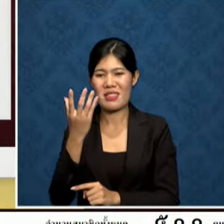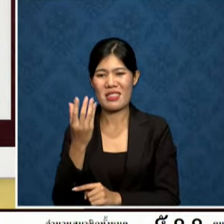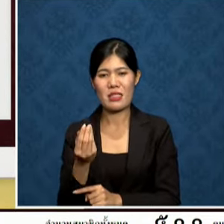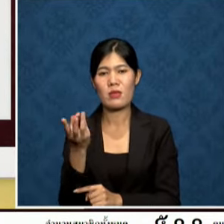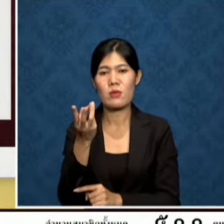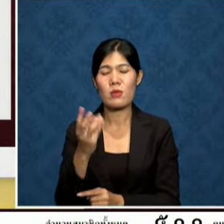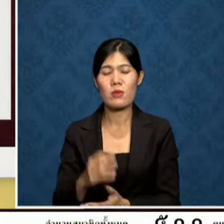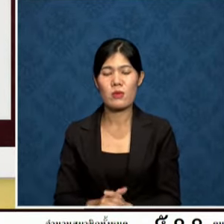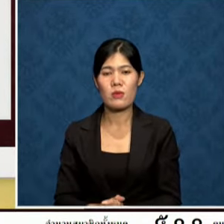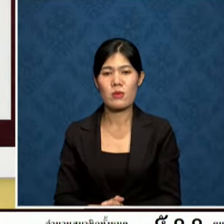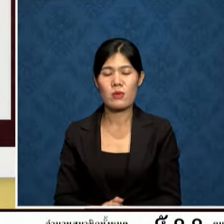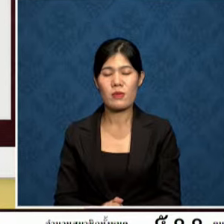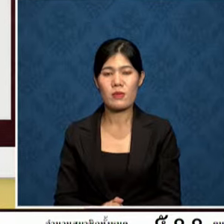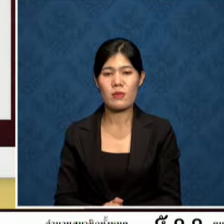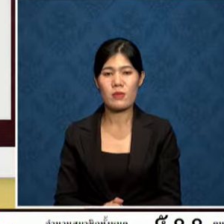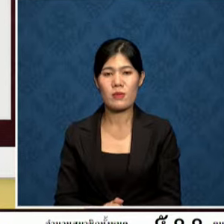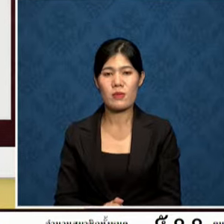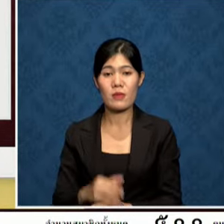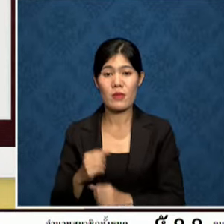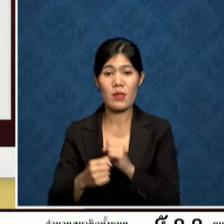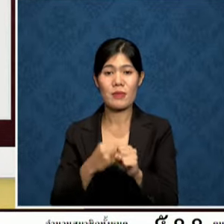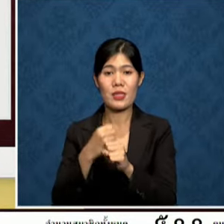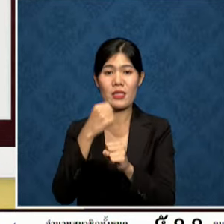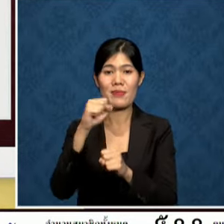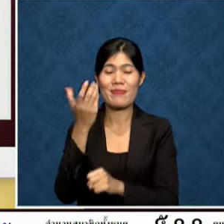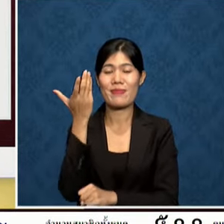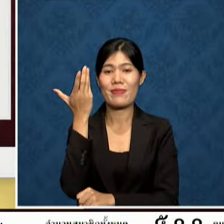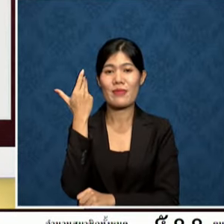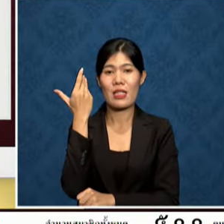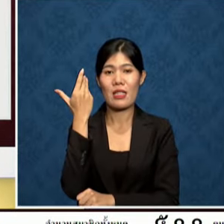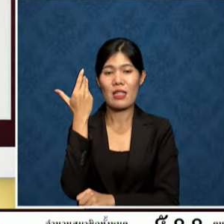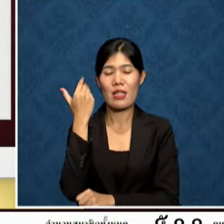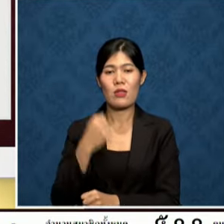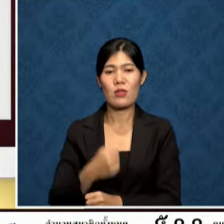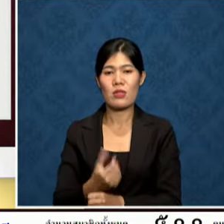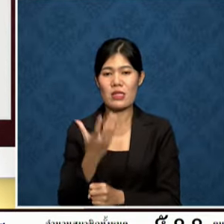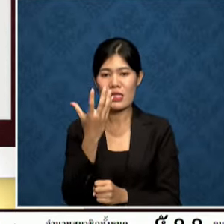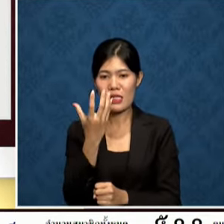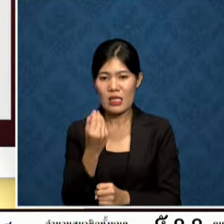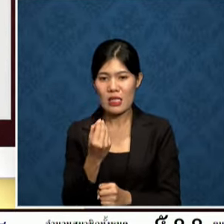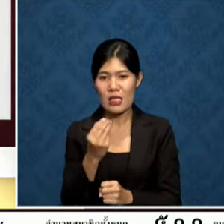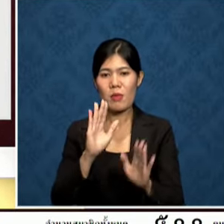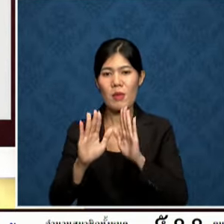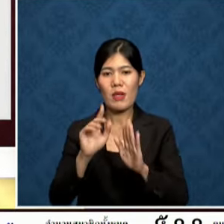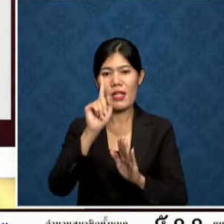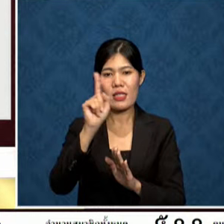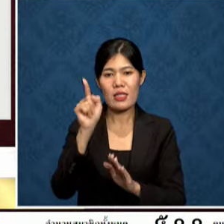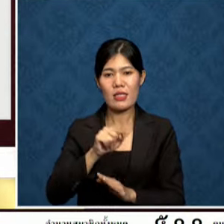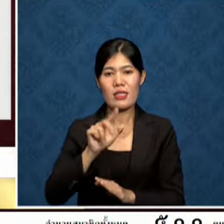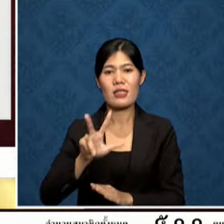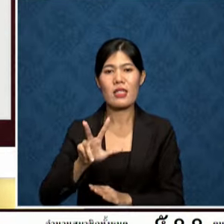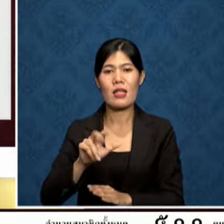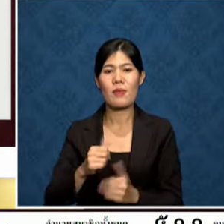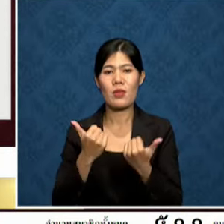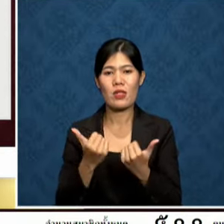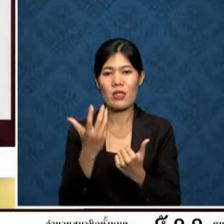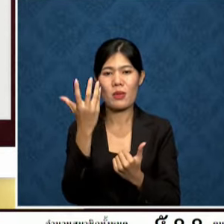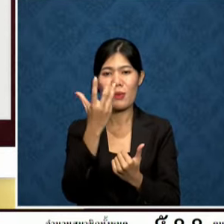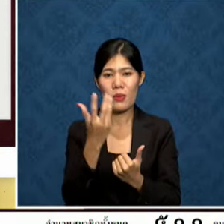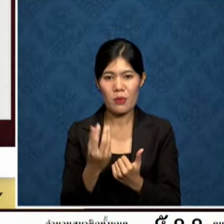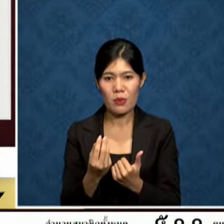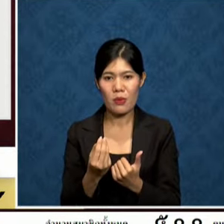เท่าที่ดิฉันเคยตามมานะคะ 10ปีที่แล้วเนี่ยมันจะอยู่ที่ประมาณ 1ใน 3แต่ว่าทุกวันนี้เนี่ยมันหดลดลงเรื่อยๆลดลงเรื่อยๆหรือ